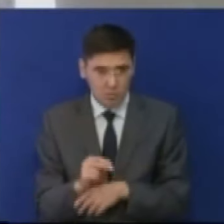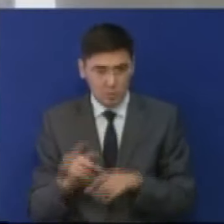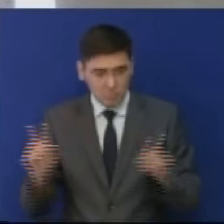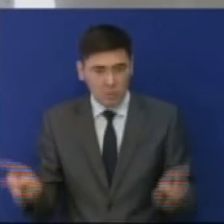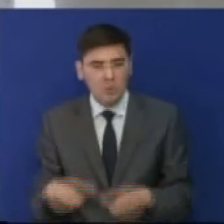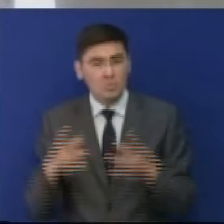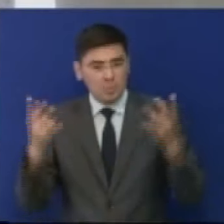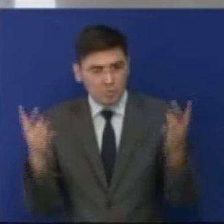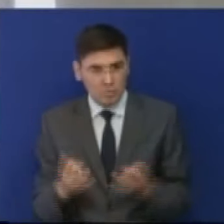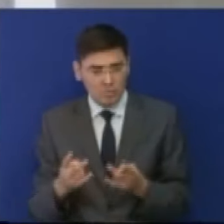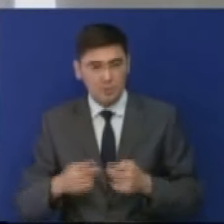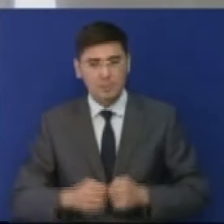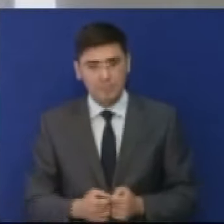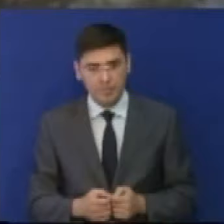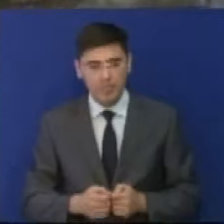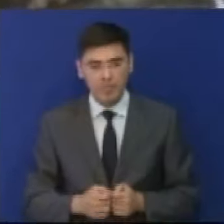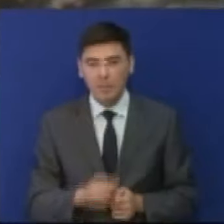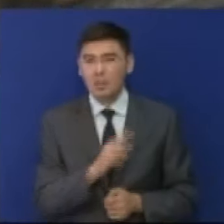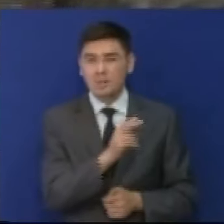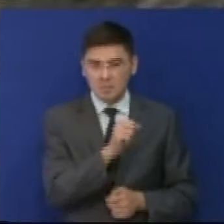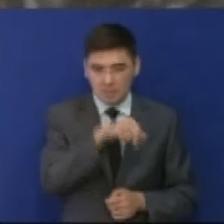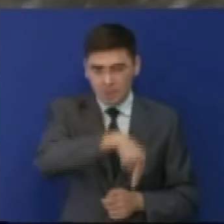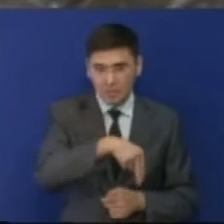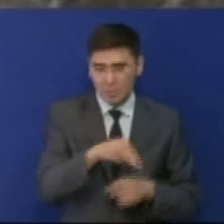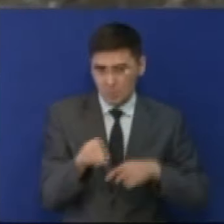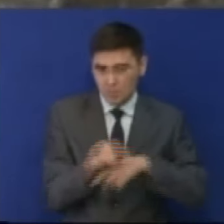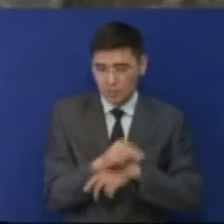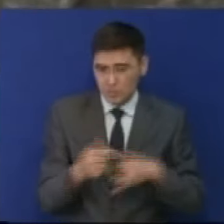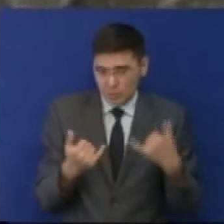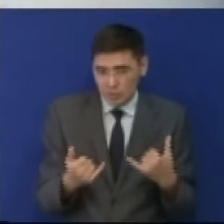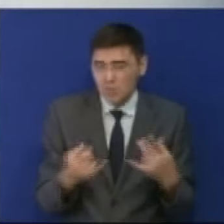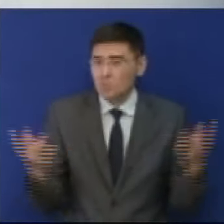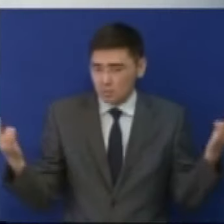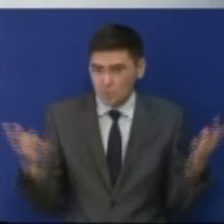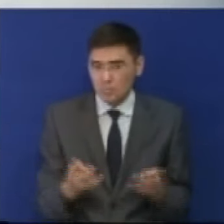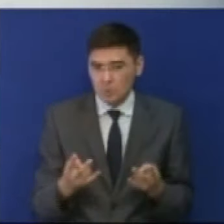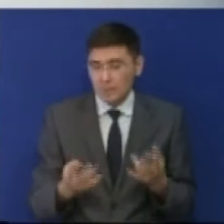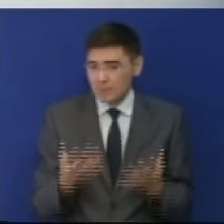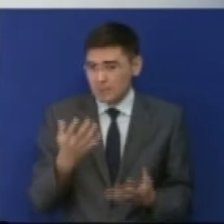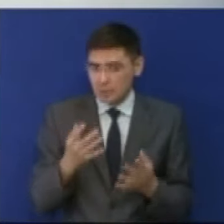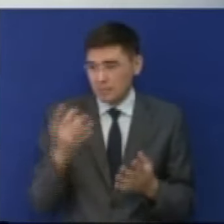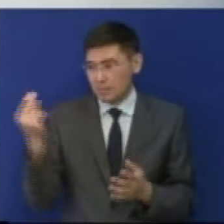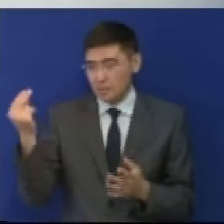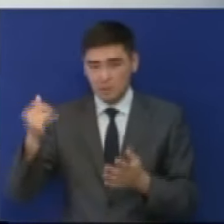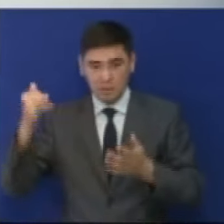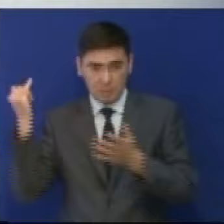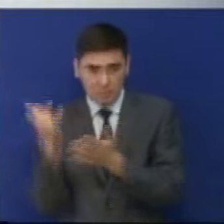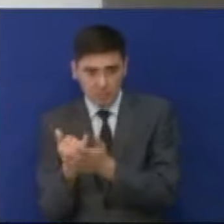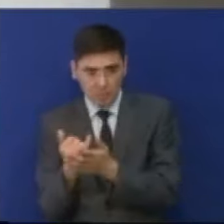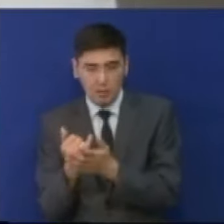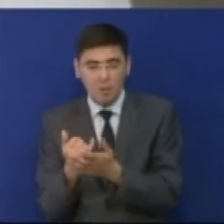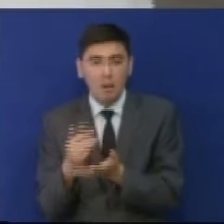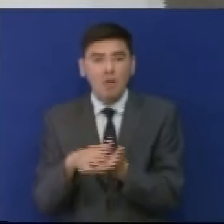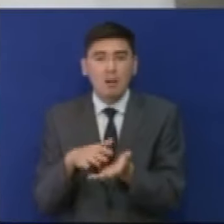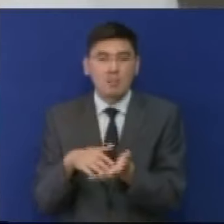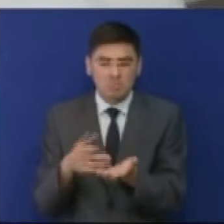том, чтобы сделать это сейчас, во время проведения капитального ремонта. В противном случае, обеспокоены члены группы, средства, выделенные после стольких усилий, могут